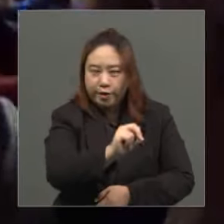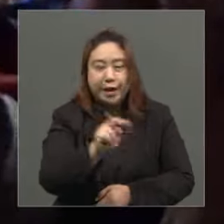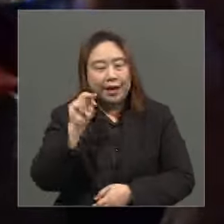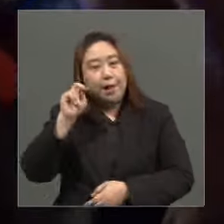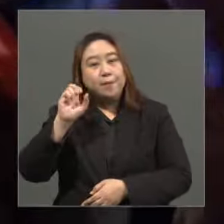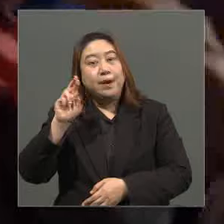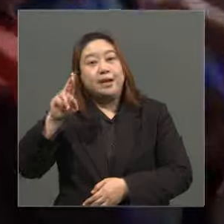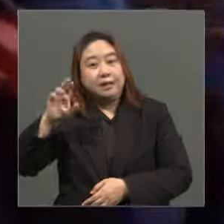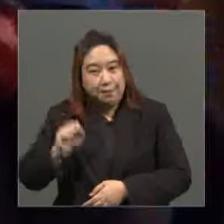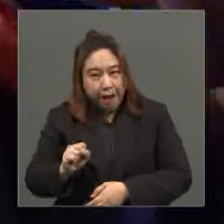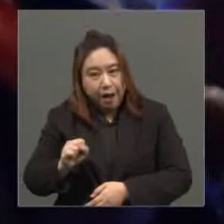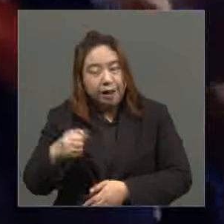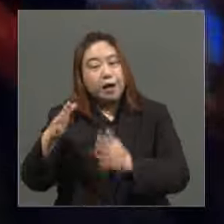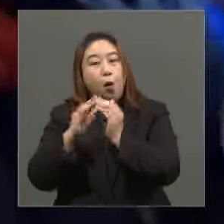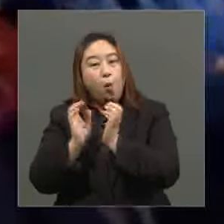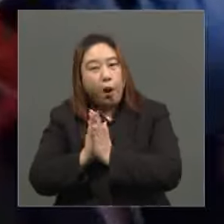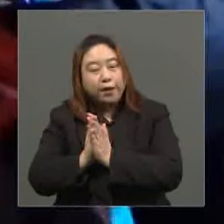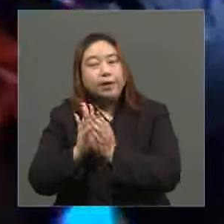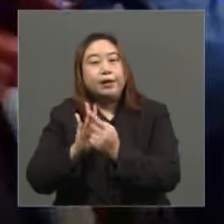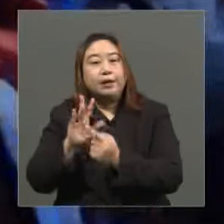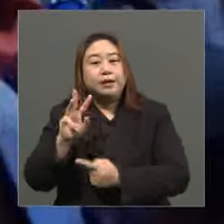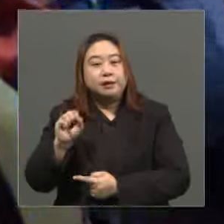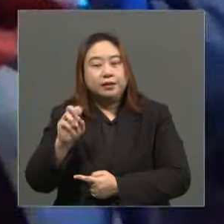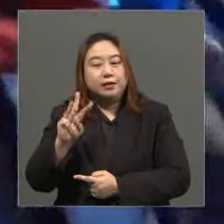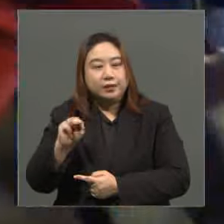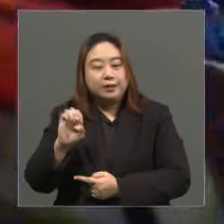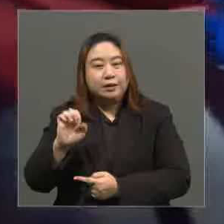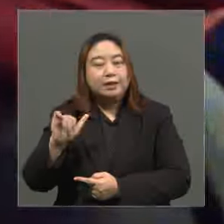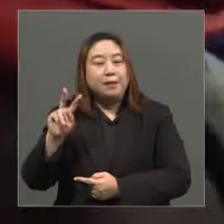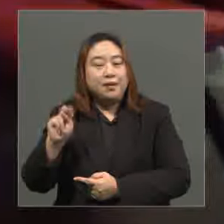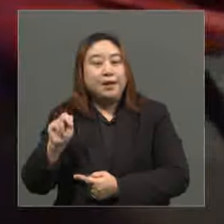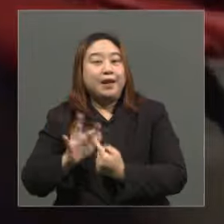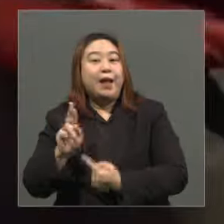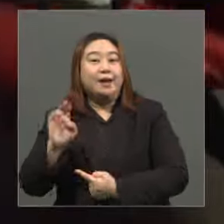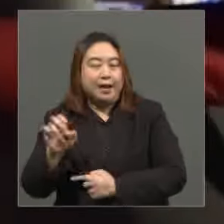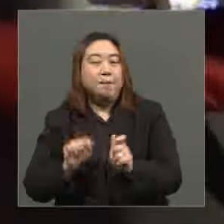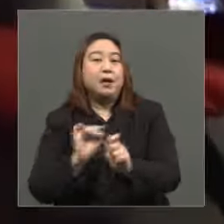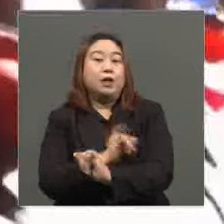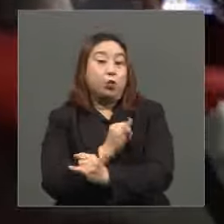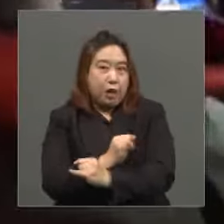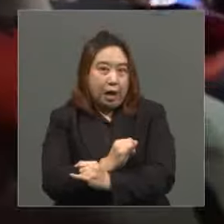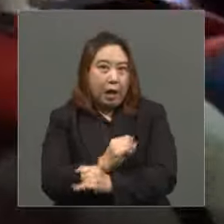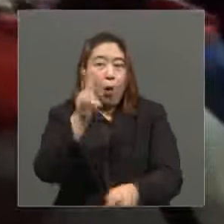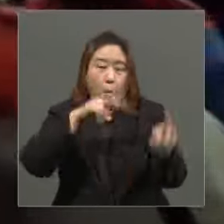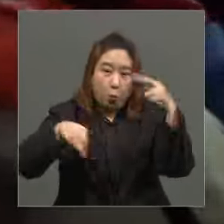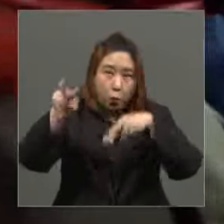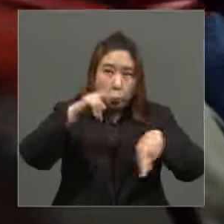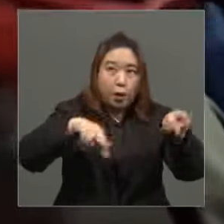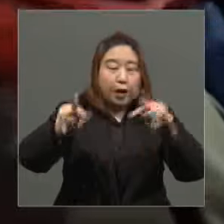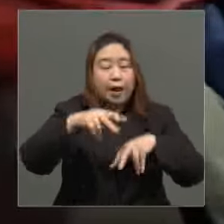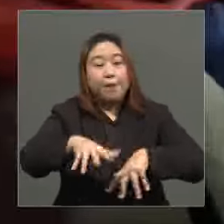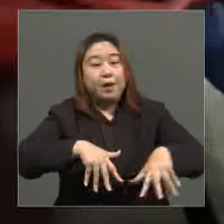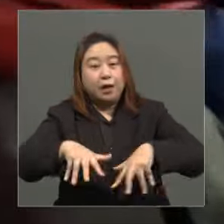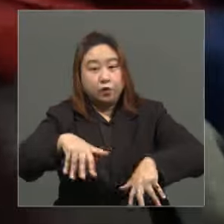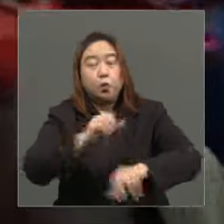ดเสมียนนารีพระอารามหลวงถนนกำแพงเพชร6แขวงลาดยาวเขตจตุจักรเพื่อตรวจความเรียบร้อยการดูแลความปลอดภัยบริเว